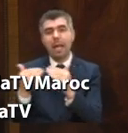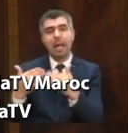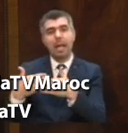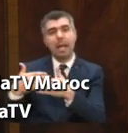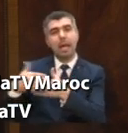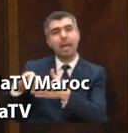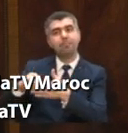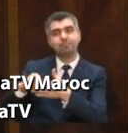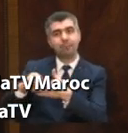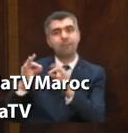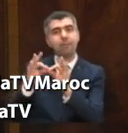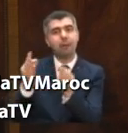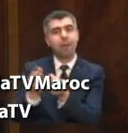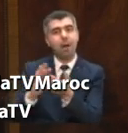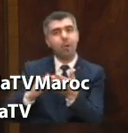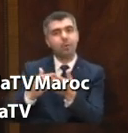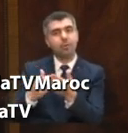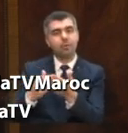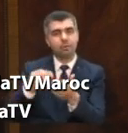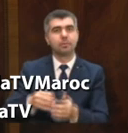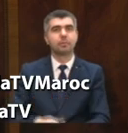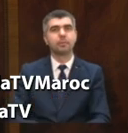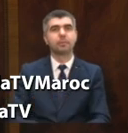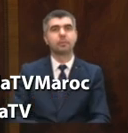الاجتماعي. نستغلها كذلك فرصة